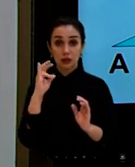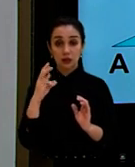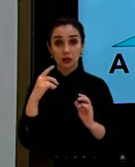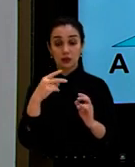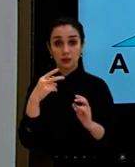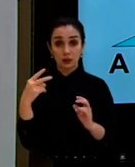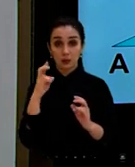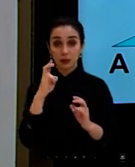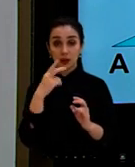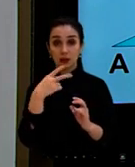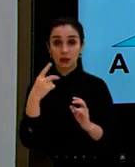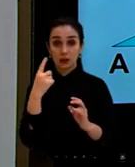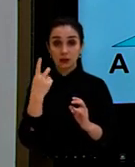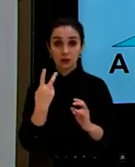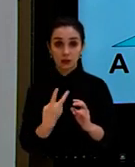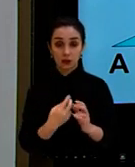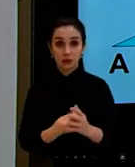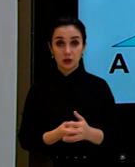равно 1 второй.